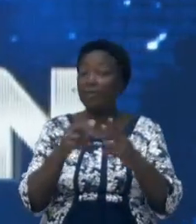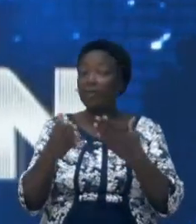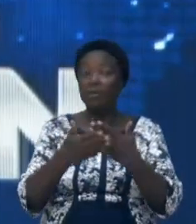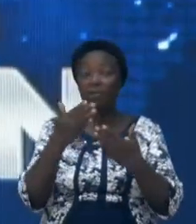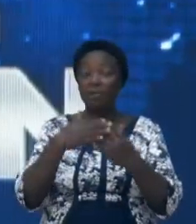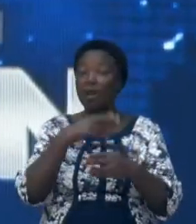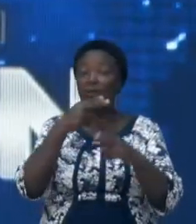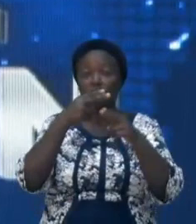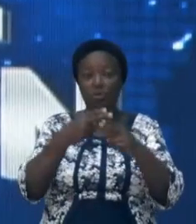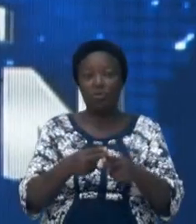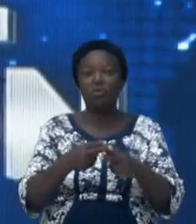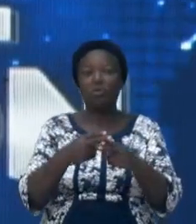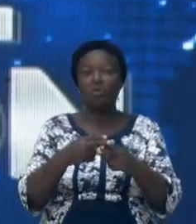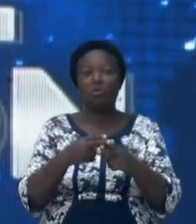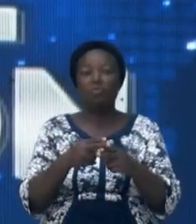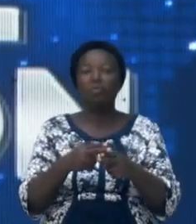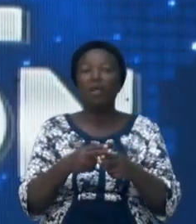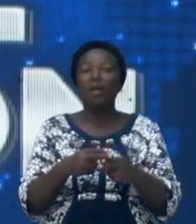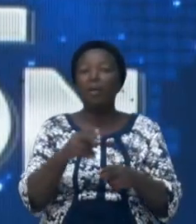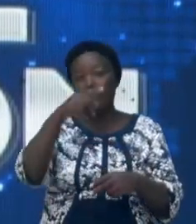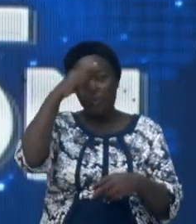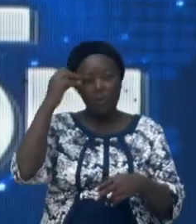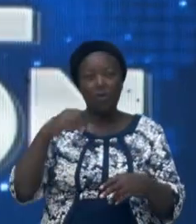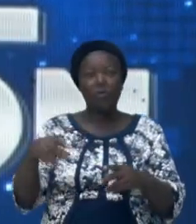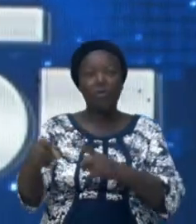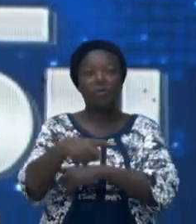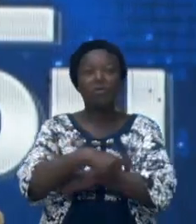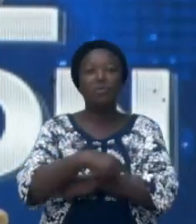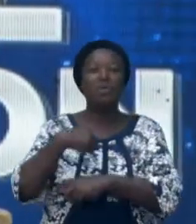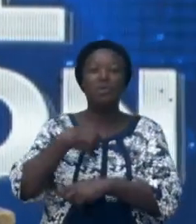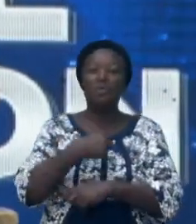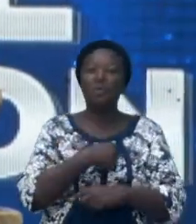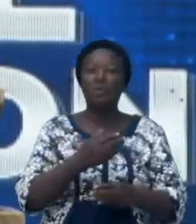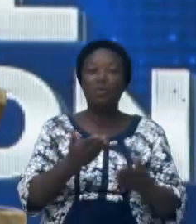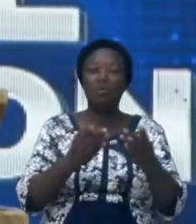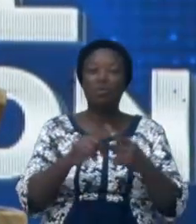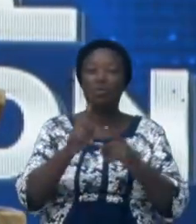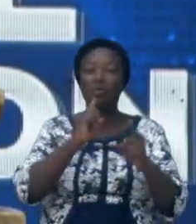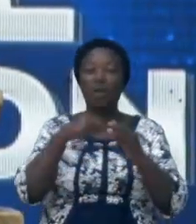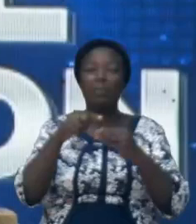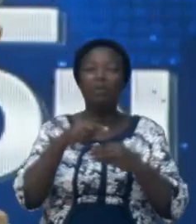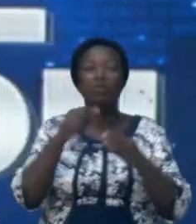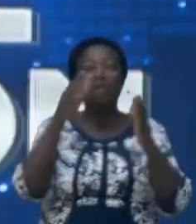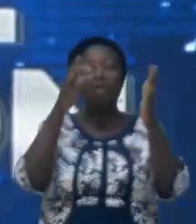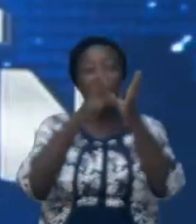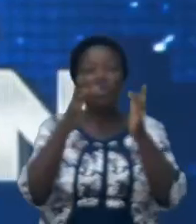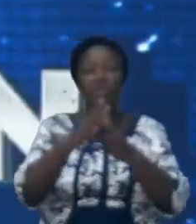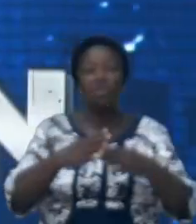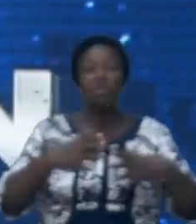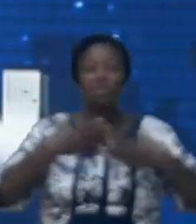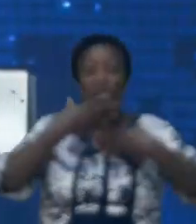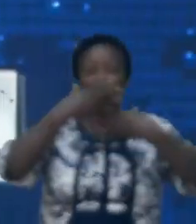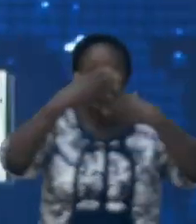simple direct et j'espère que ce sera aussi court parce que ce soit nous parlons de